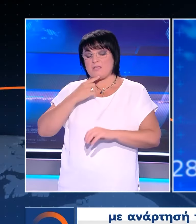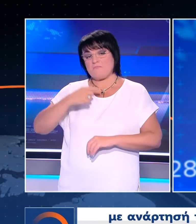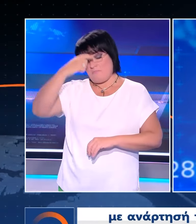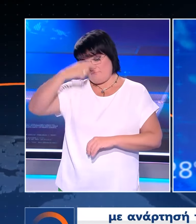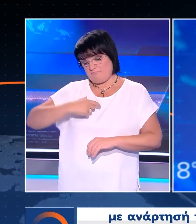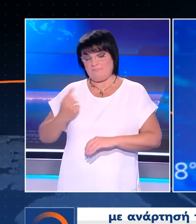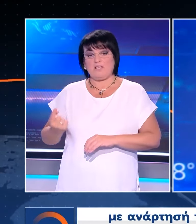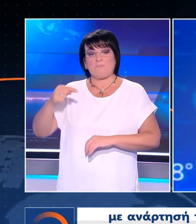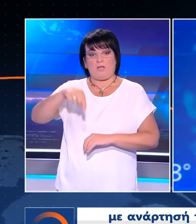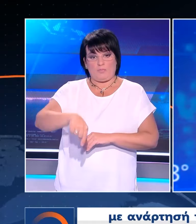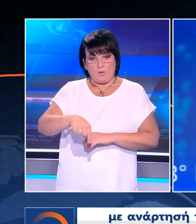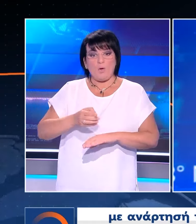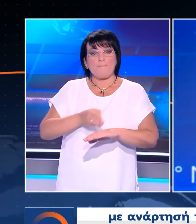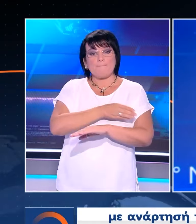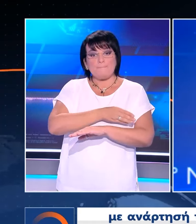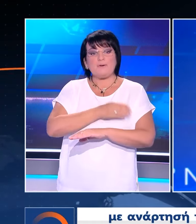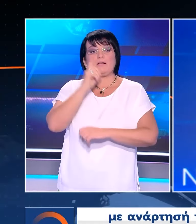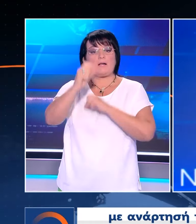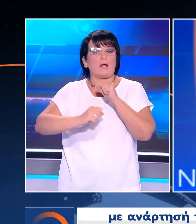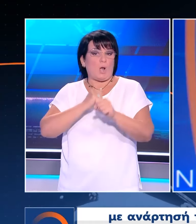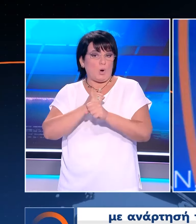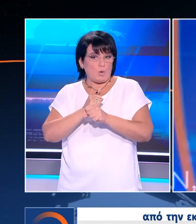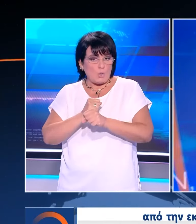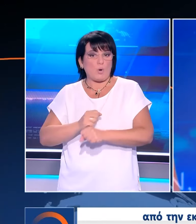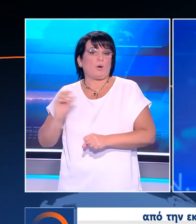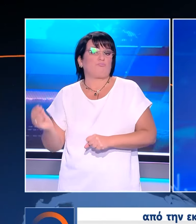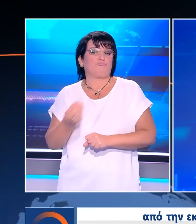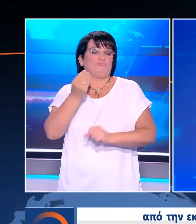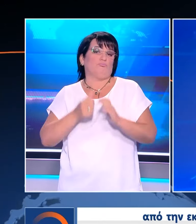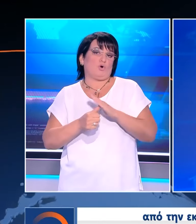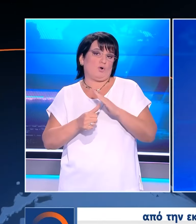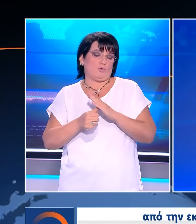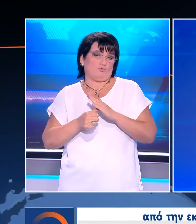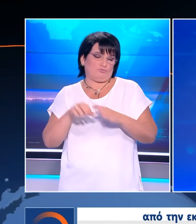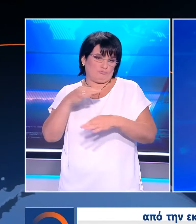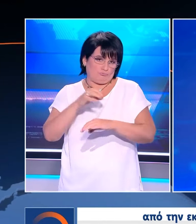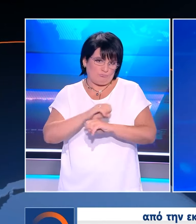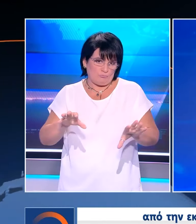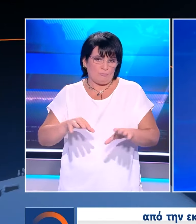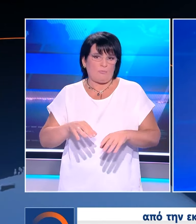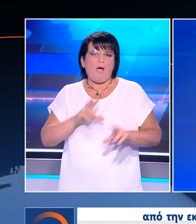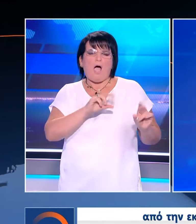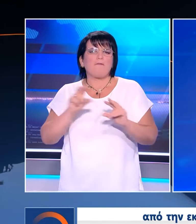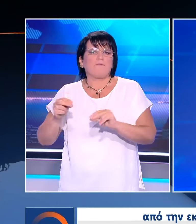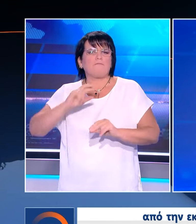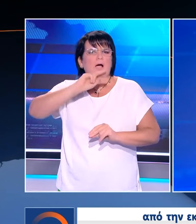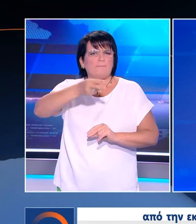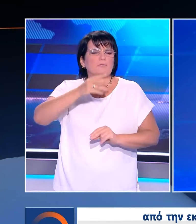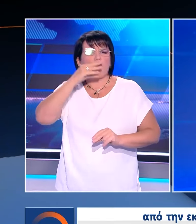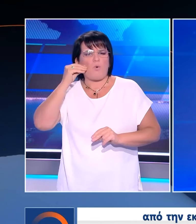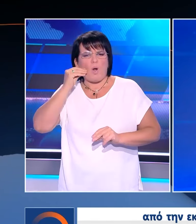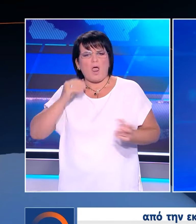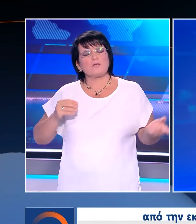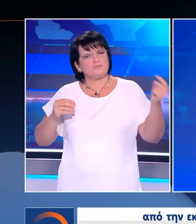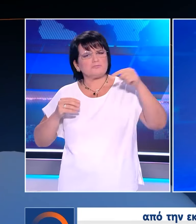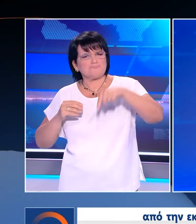δικτύωσης την παραμονή της συμπλήρωσης ενός χρόνου από την εκλογή του στην προεδρία του κόμματος είμαι και εγώ εδώ λέει όμως από την πλευρά του και